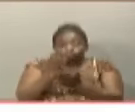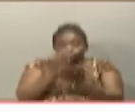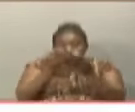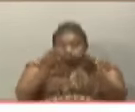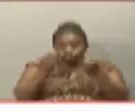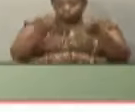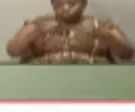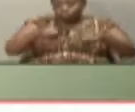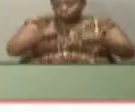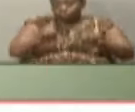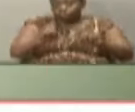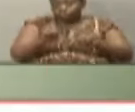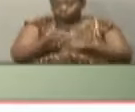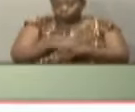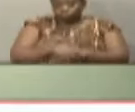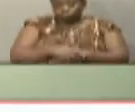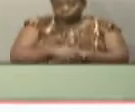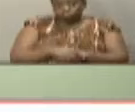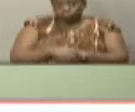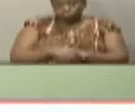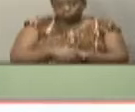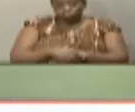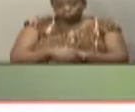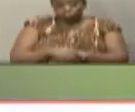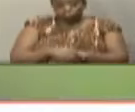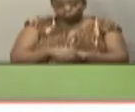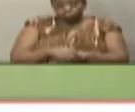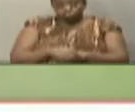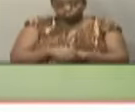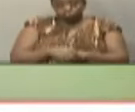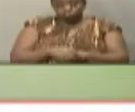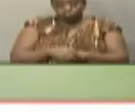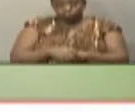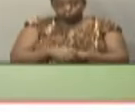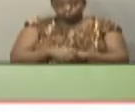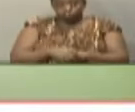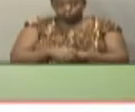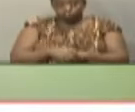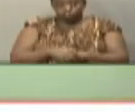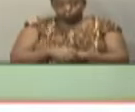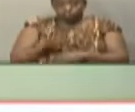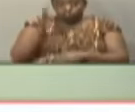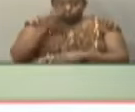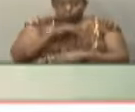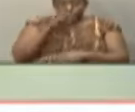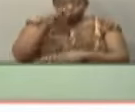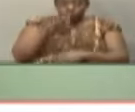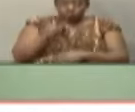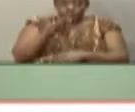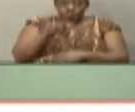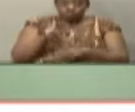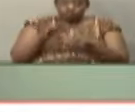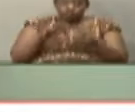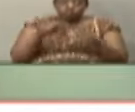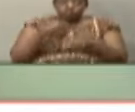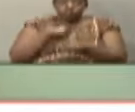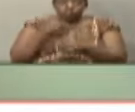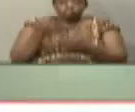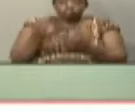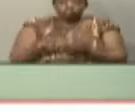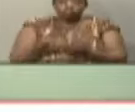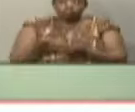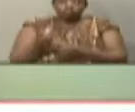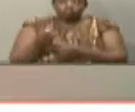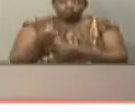ekikolebwa. Tidde bonna nga yekuli empunya entambula ennyirira enkumba ekuli nga yezoowaabiri